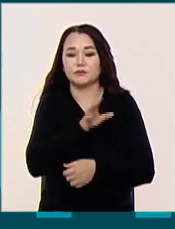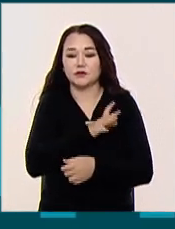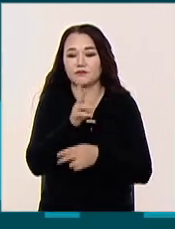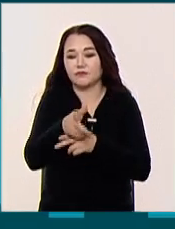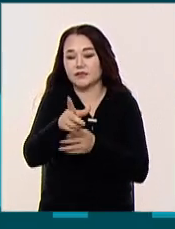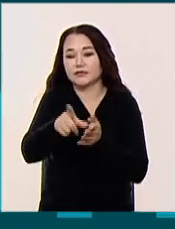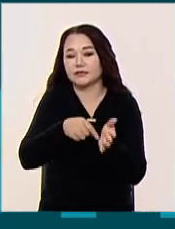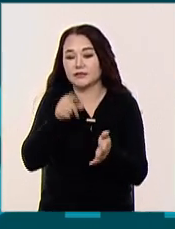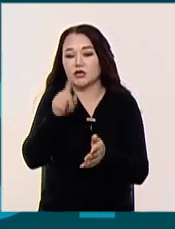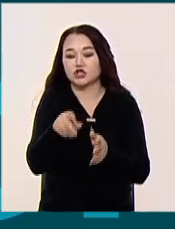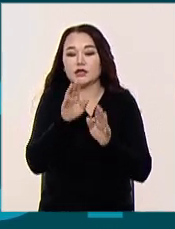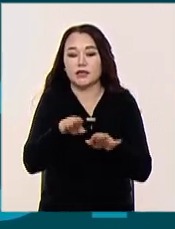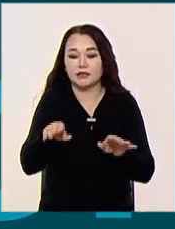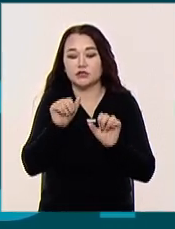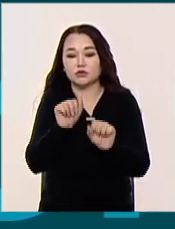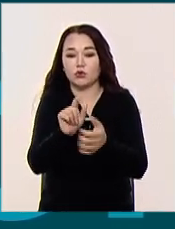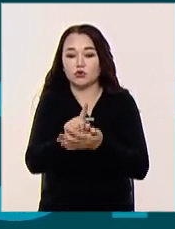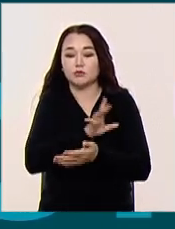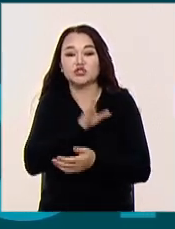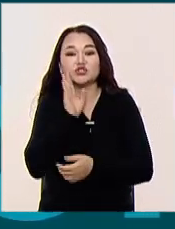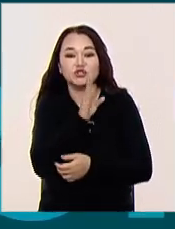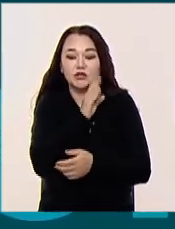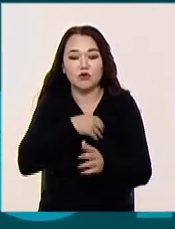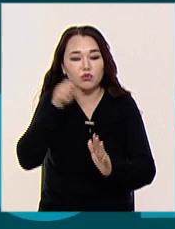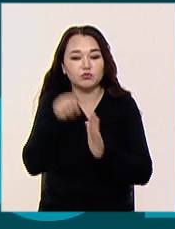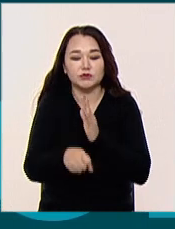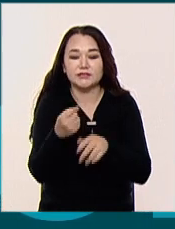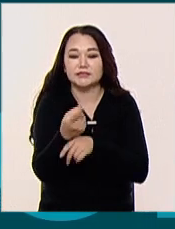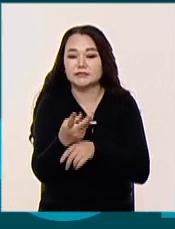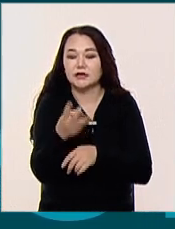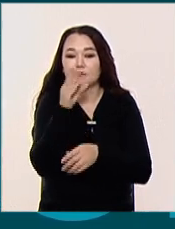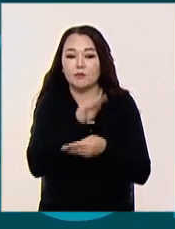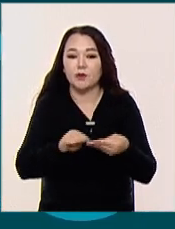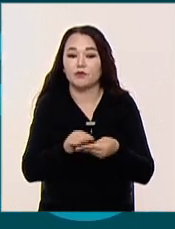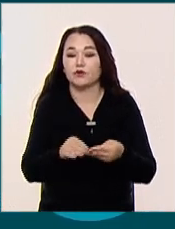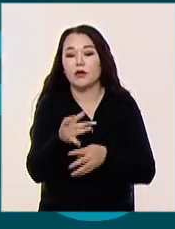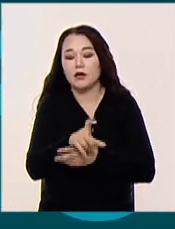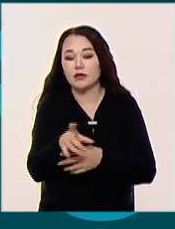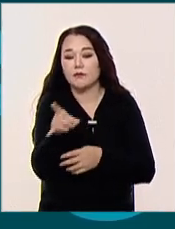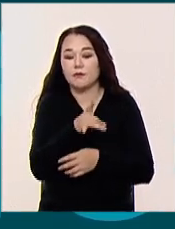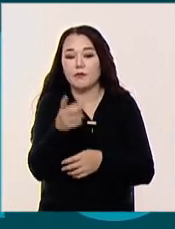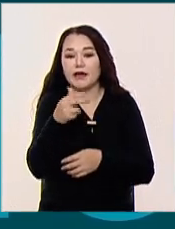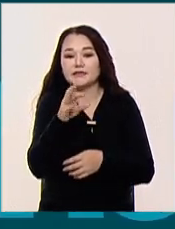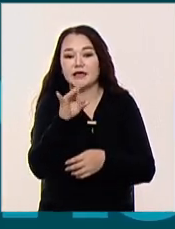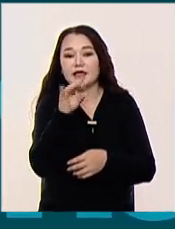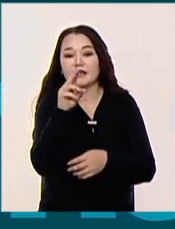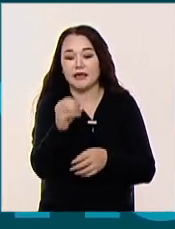түсірілген. Тіпті жеткіншектерді қорғауы тиіс әйел өлтіремін деп бірнеше рет қайталайды. Оқиға Іле ауданына қарасты Байсерке ауылында